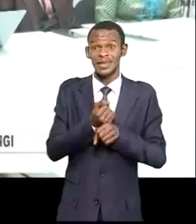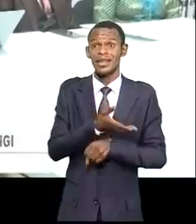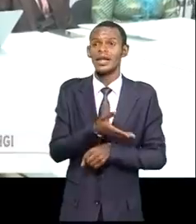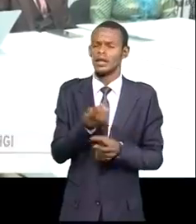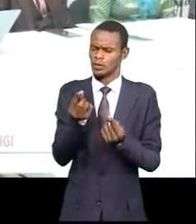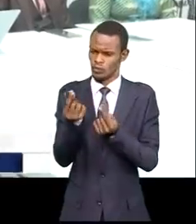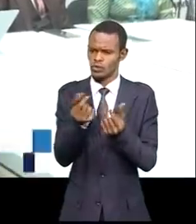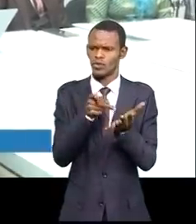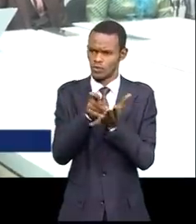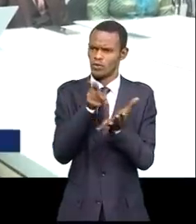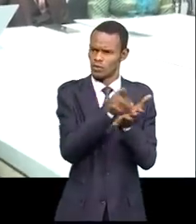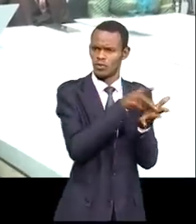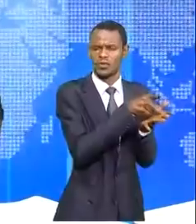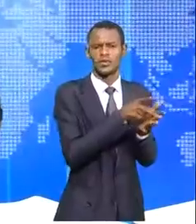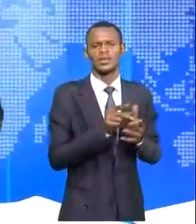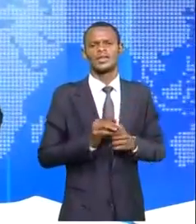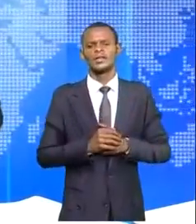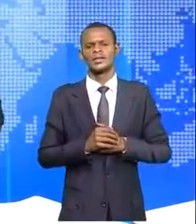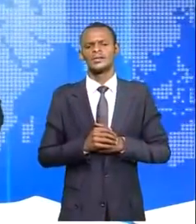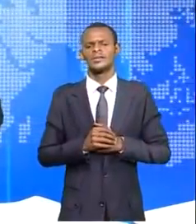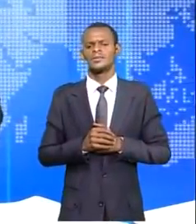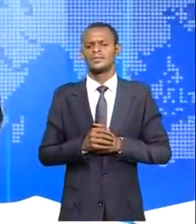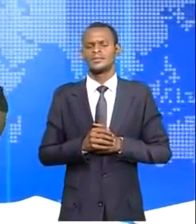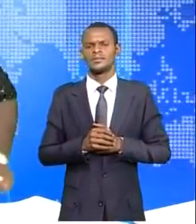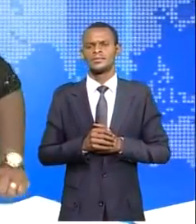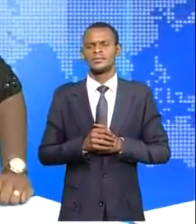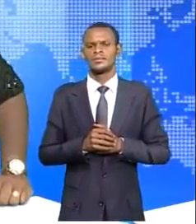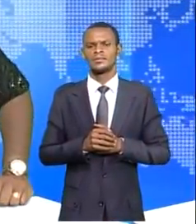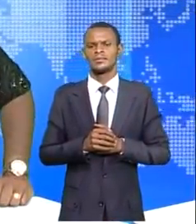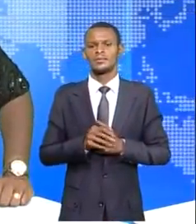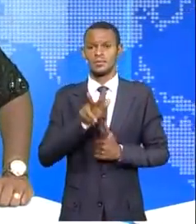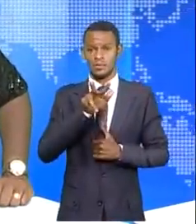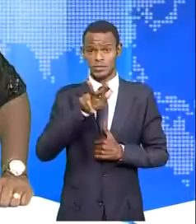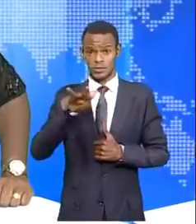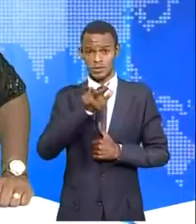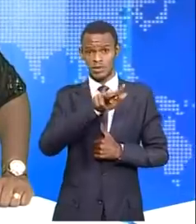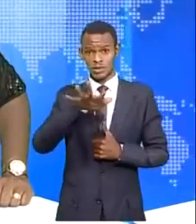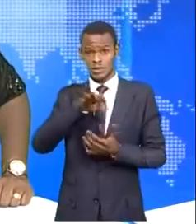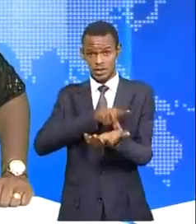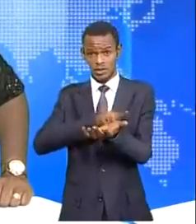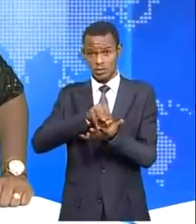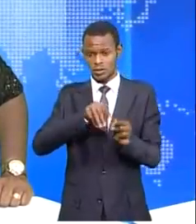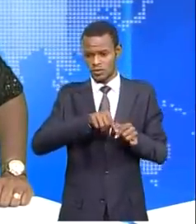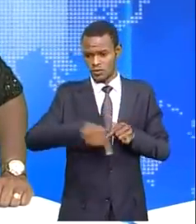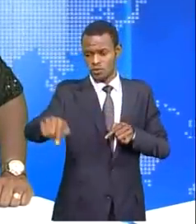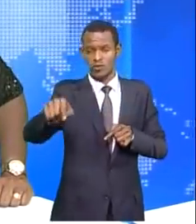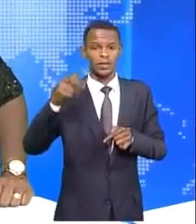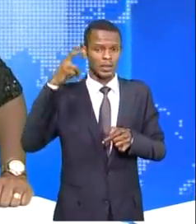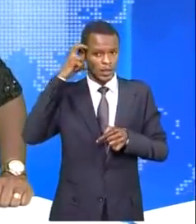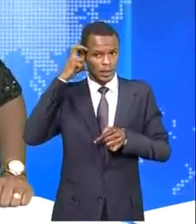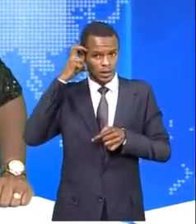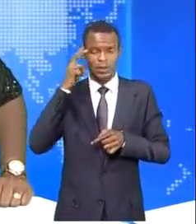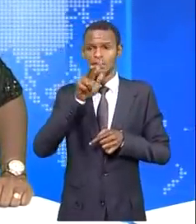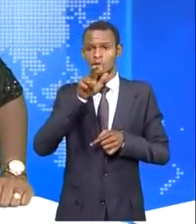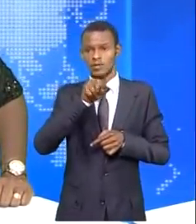l'environnement lors dé sa visite 35 km de routes à kananga 25 km en mouvement et ses rangs